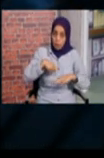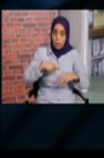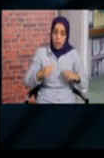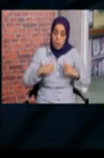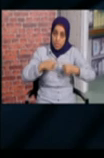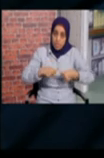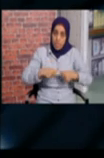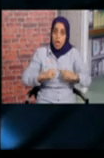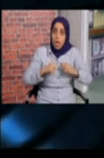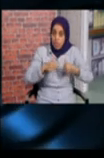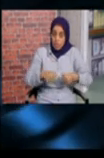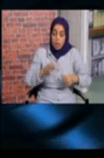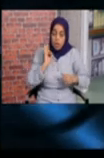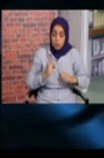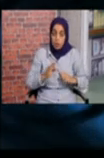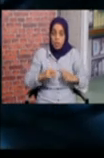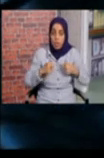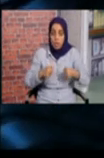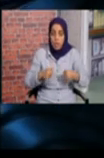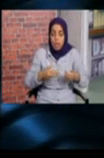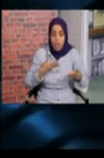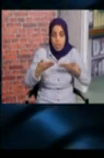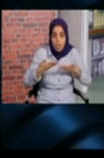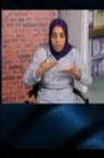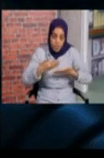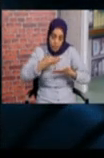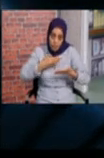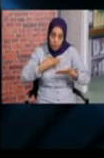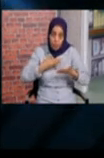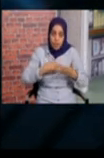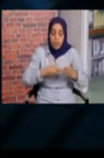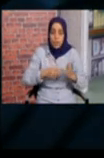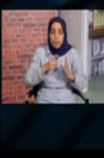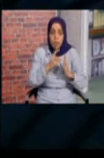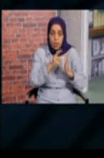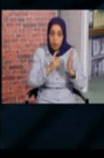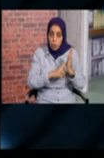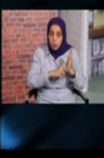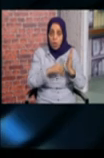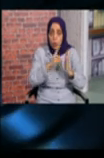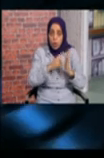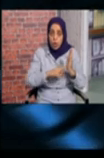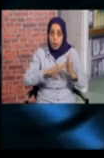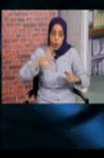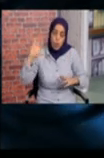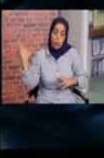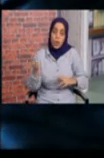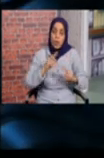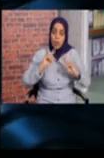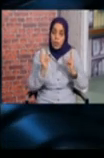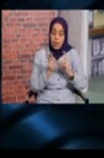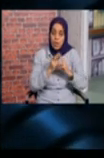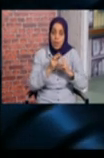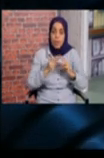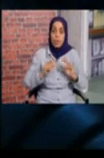دي هنقدر ان احنا يعني نحد من اي تهرب ضريبي، لانه هيبقى كل حاجه